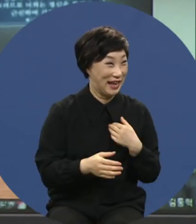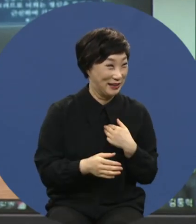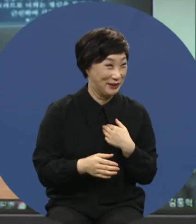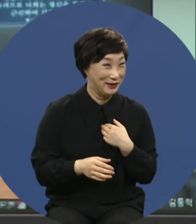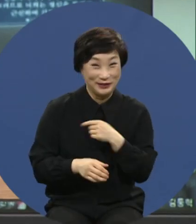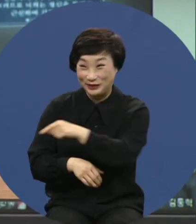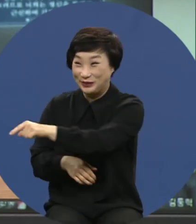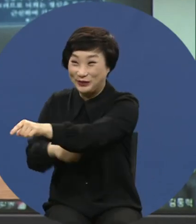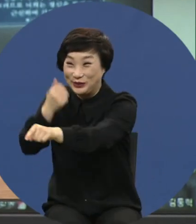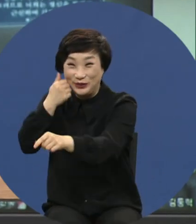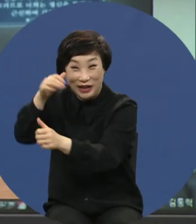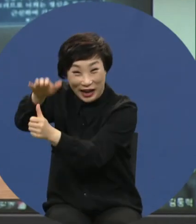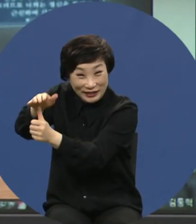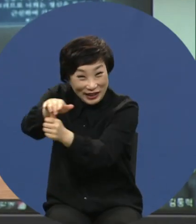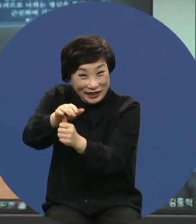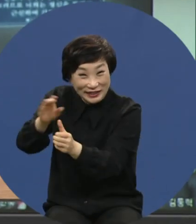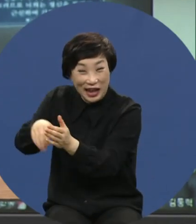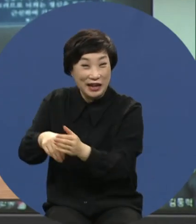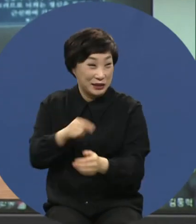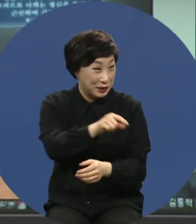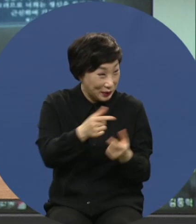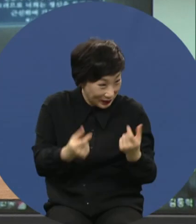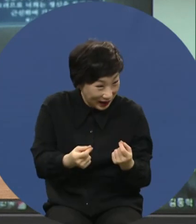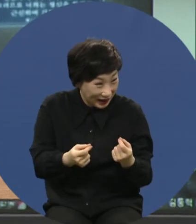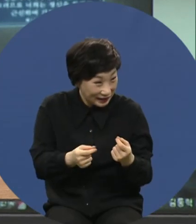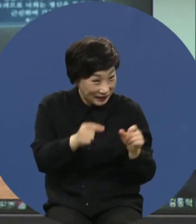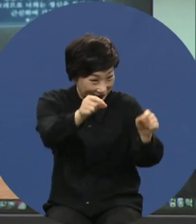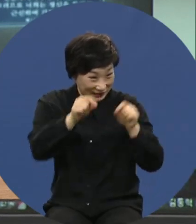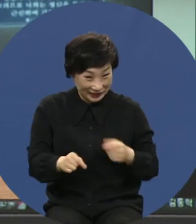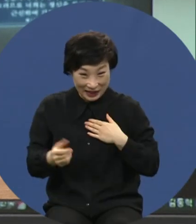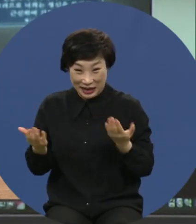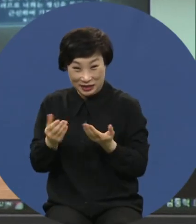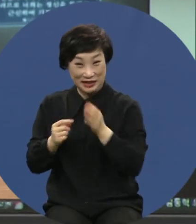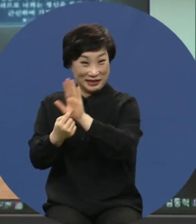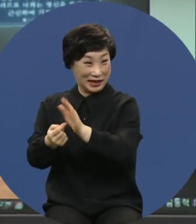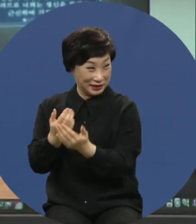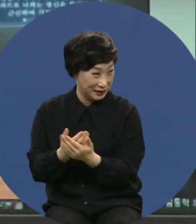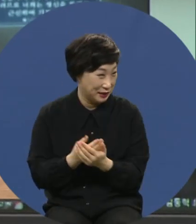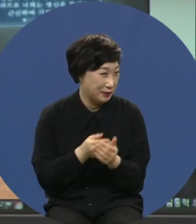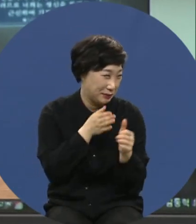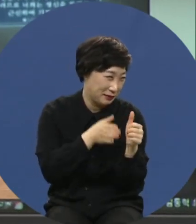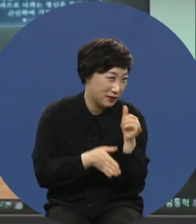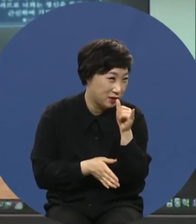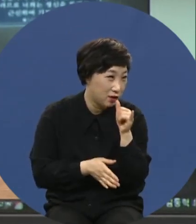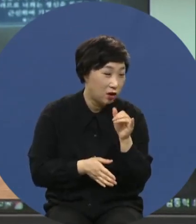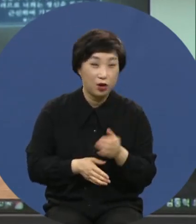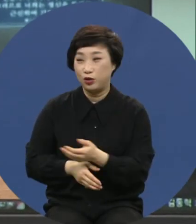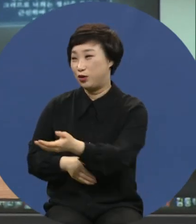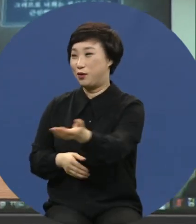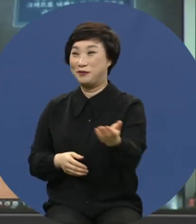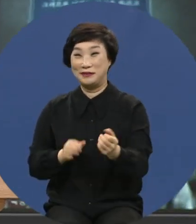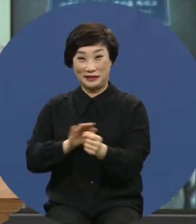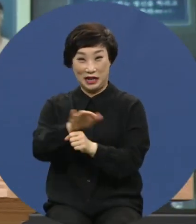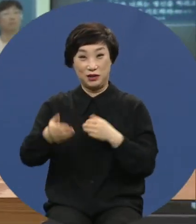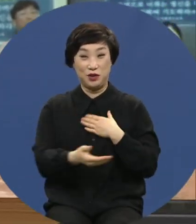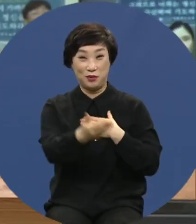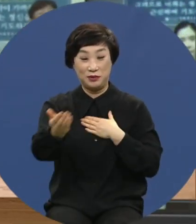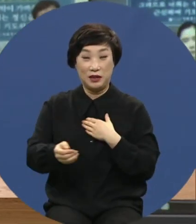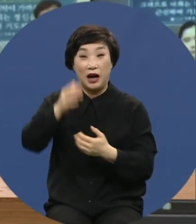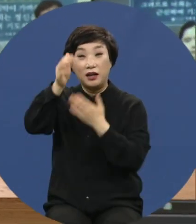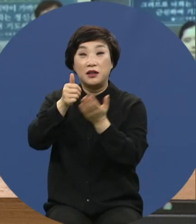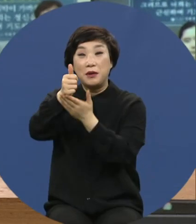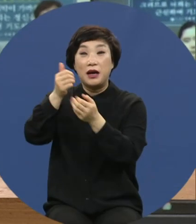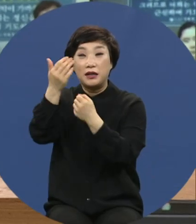나도 남에게 안수할 때 그런 역사가 일어나게 하소서라고 말할 때, 사랑하는 여러분, 하나님의